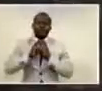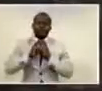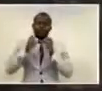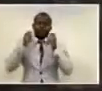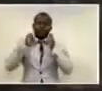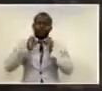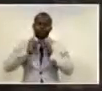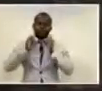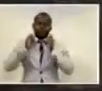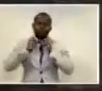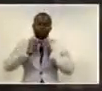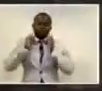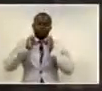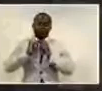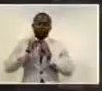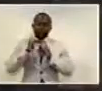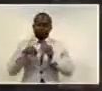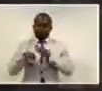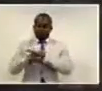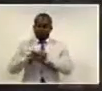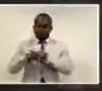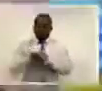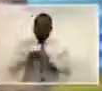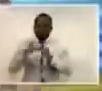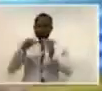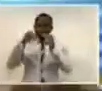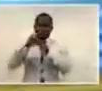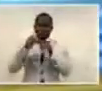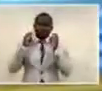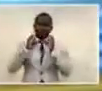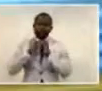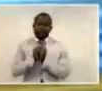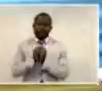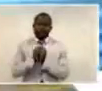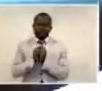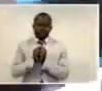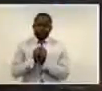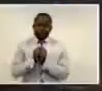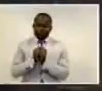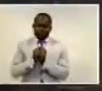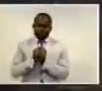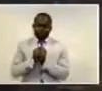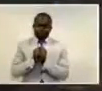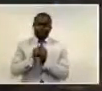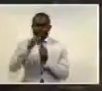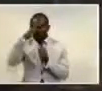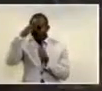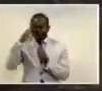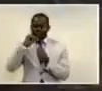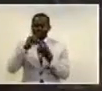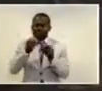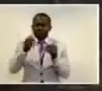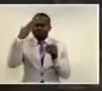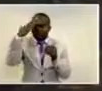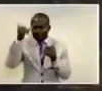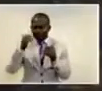meya dusobanurire ikibazo cyawe guhera ku rwego rw'ibanze kugeza kuri meya na dusobanurire impamvu ikibazo